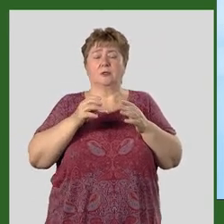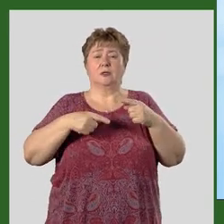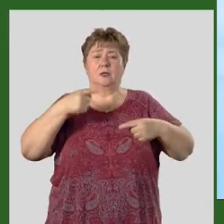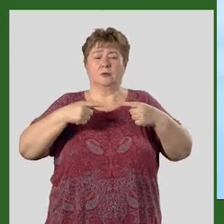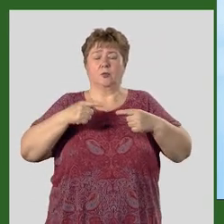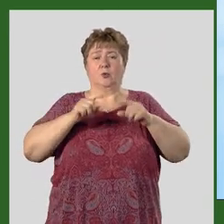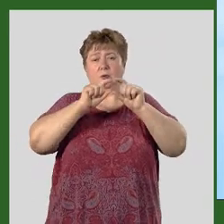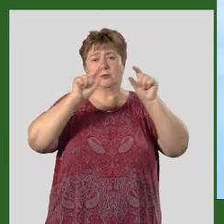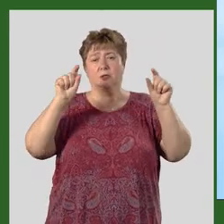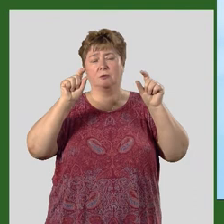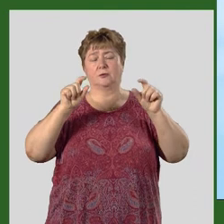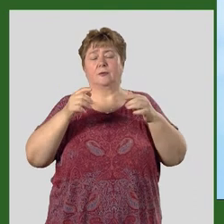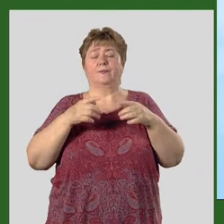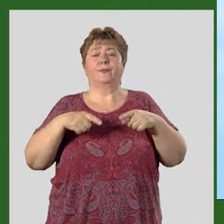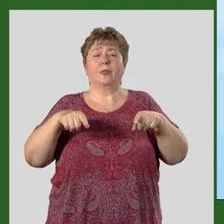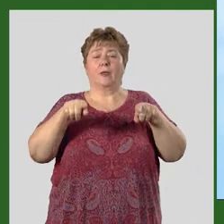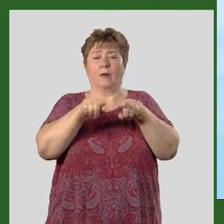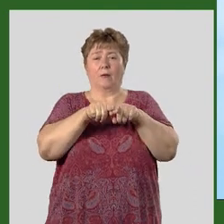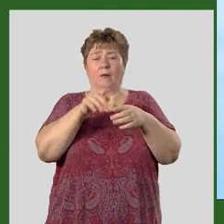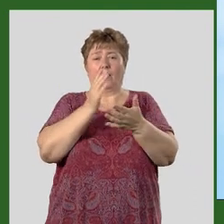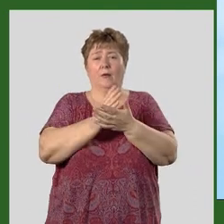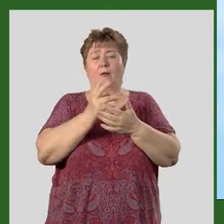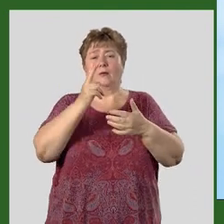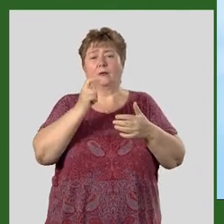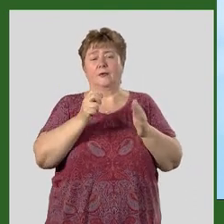спорным статусом. Итого получается